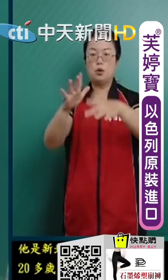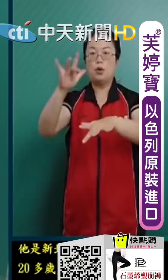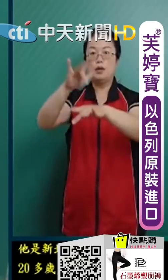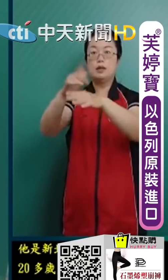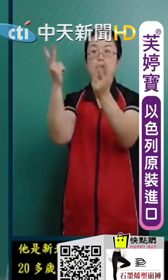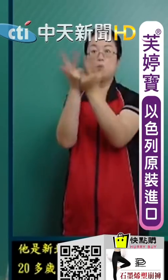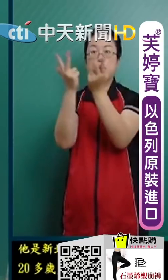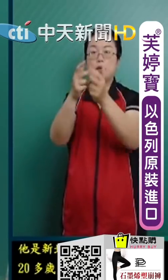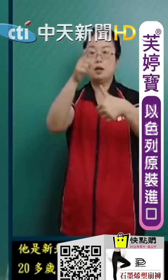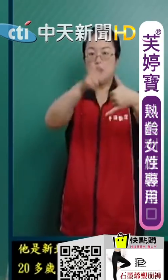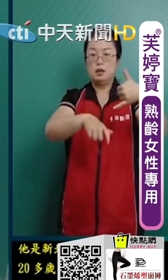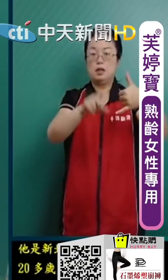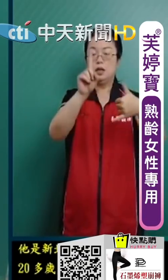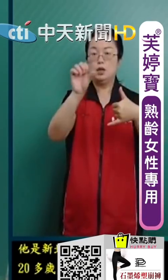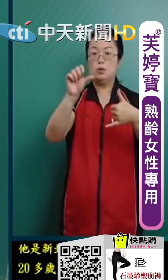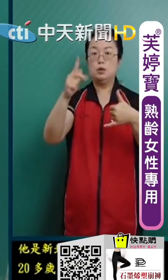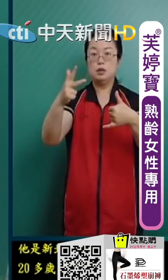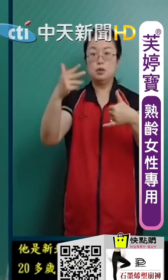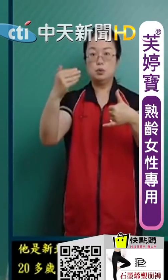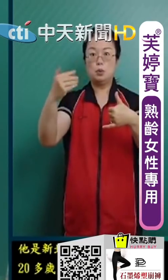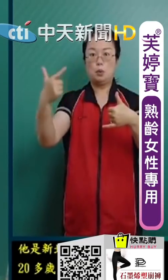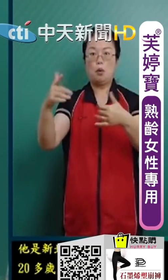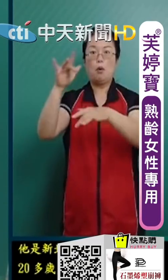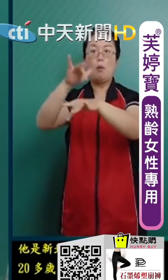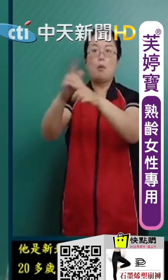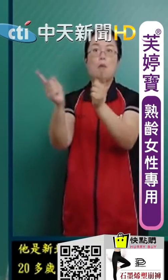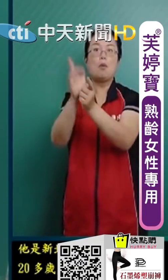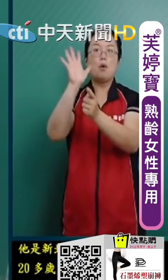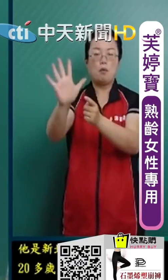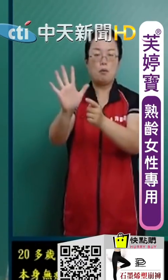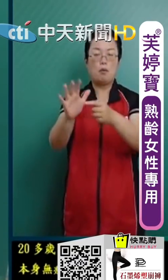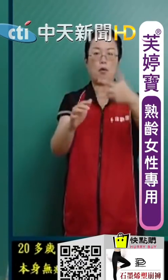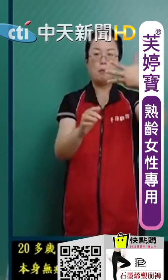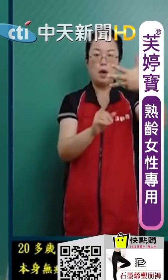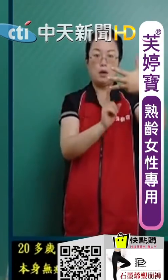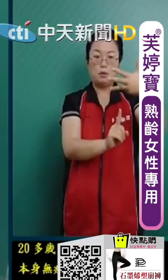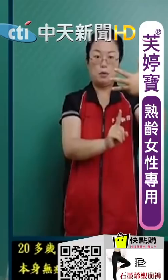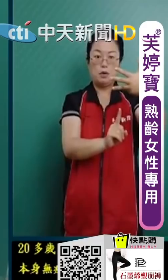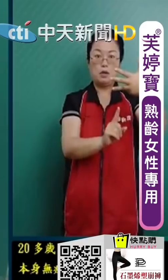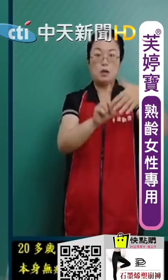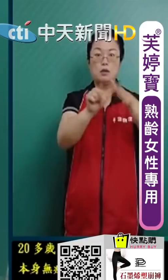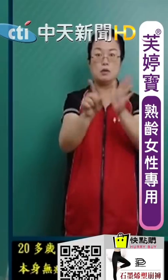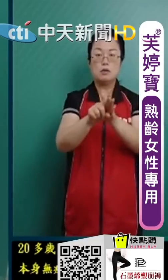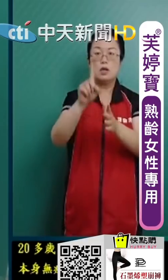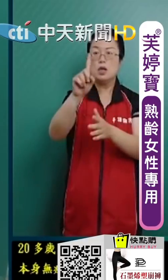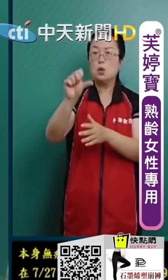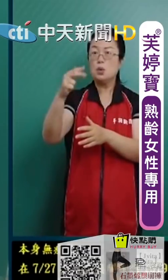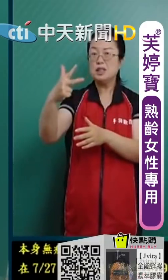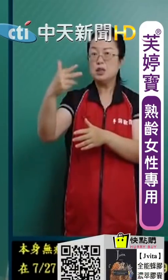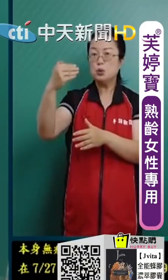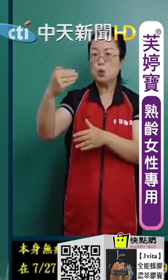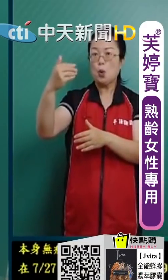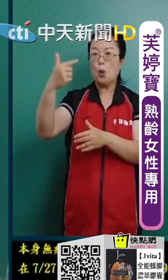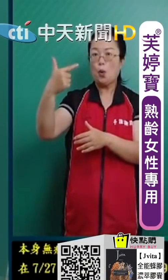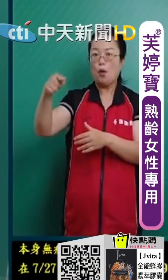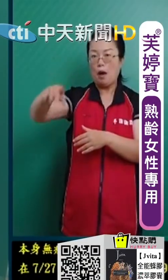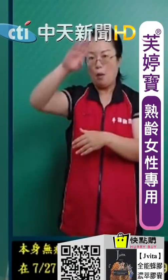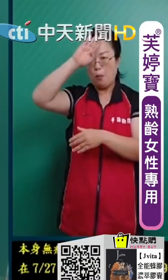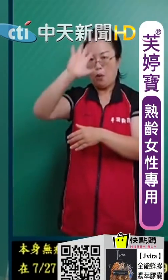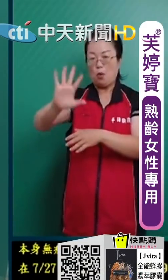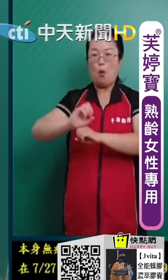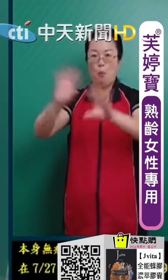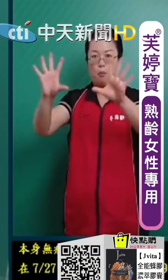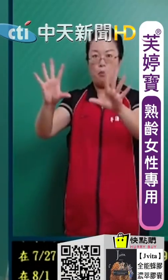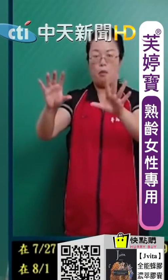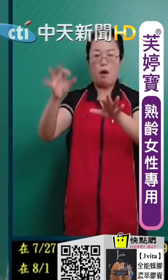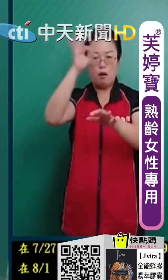个案15796，所以在8月1号的时候呢，因为15796确诊，所以被框列为接触者来